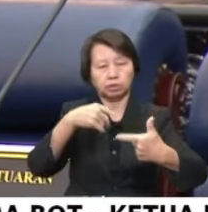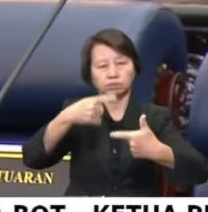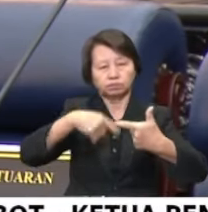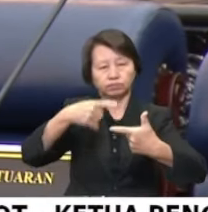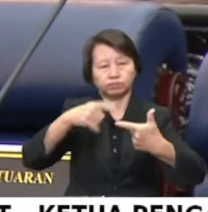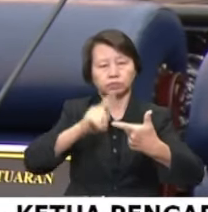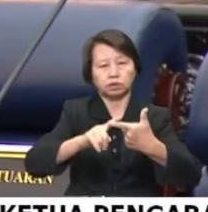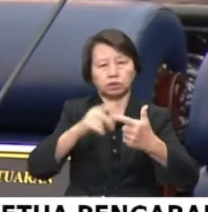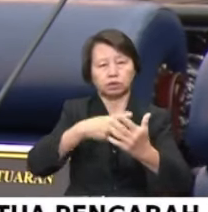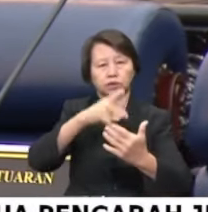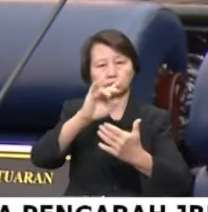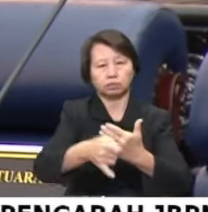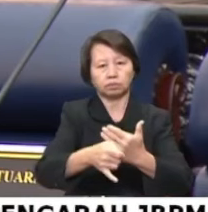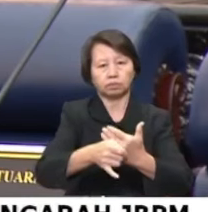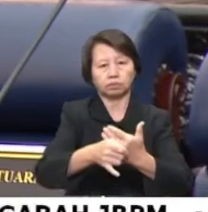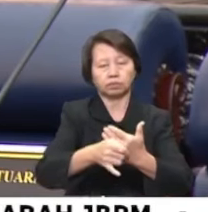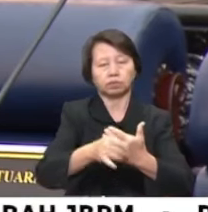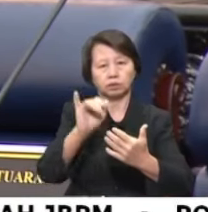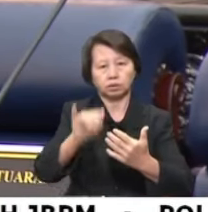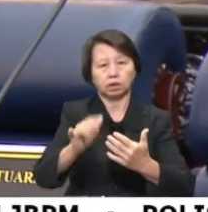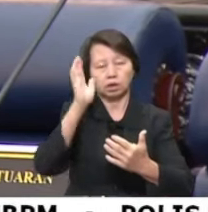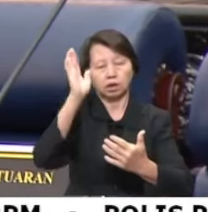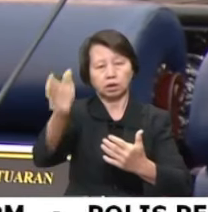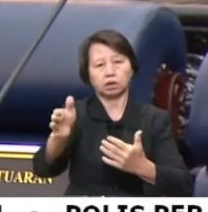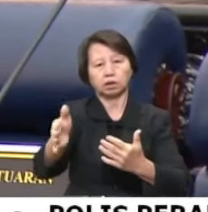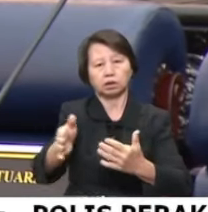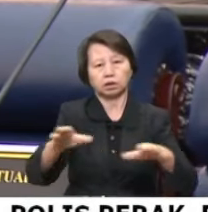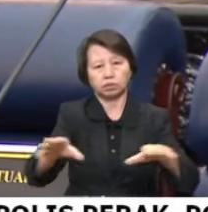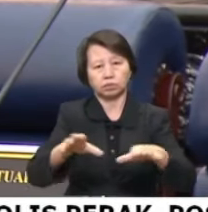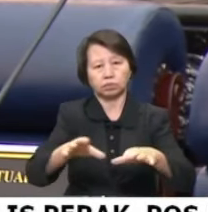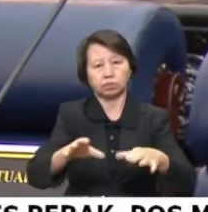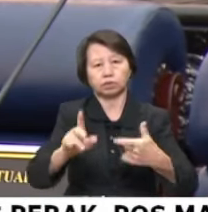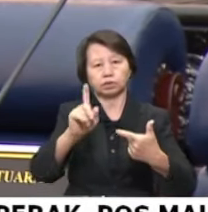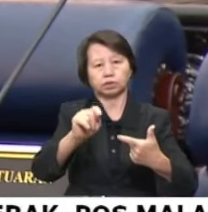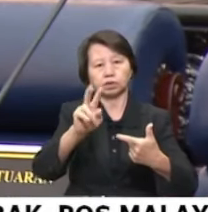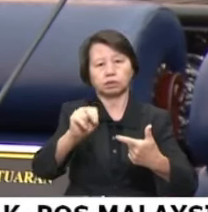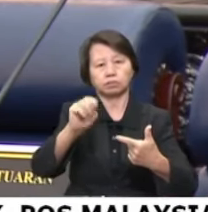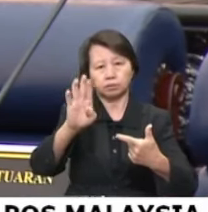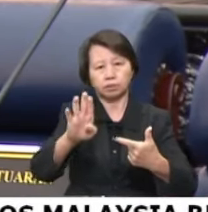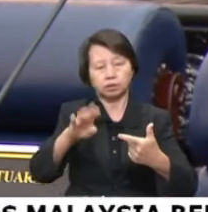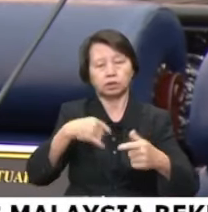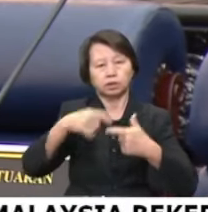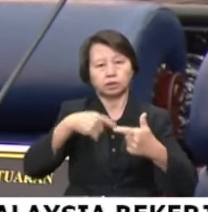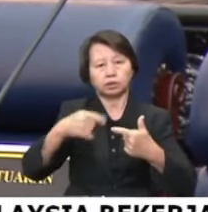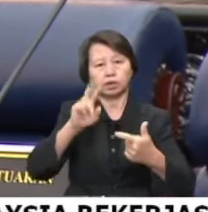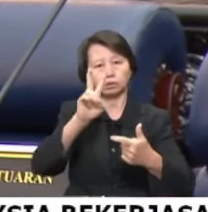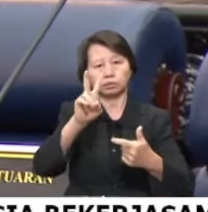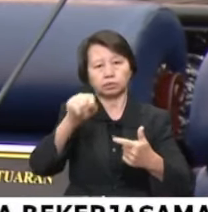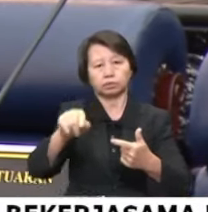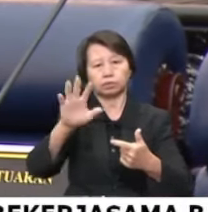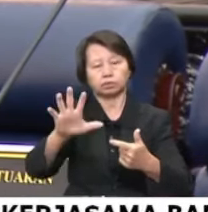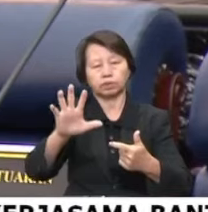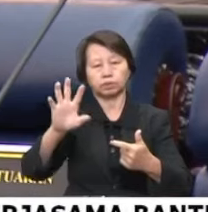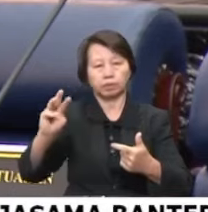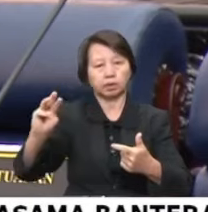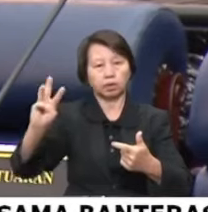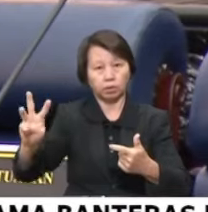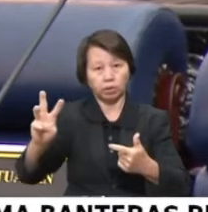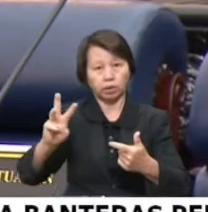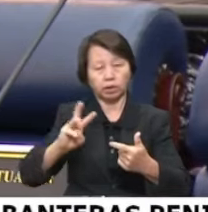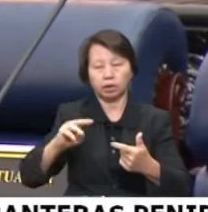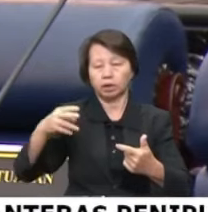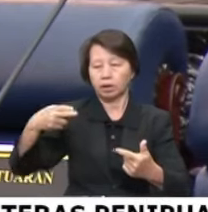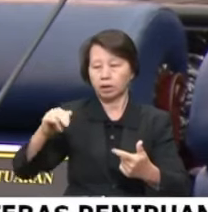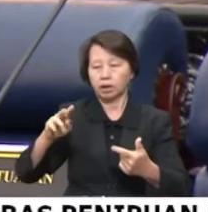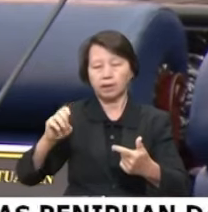berkenaan dengan projek Catalyst ya, yang akan dibuat oleh TNB berkenaan dengan 2.5 gigawatt hybrid